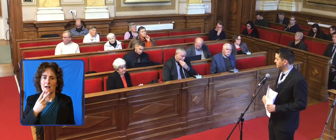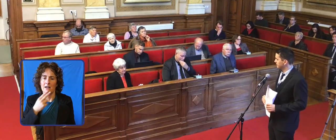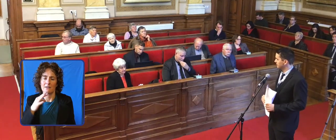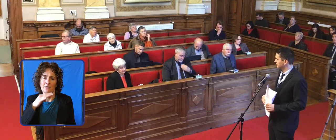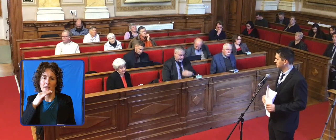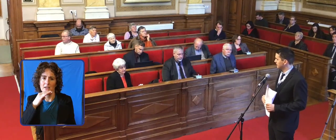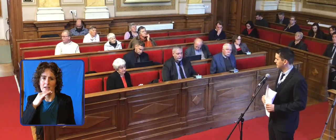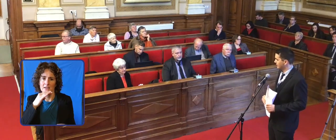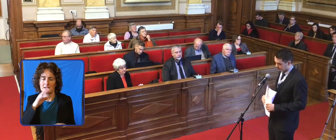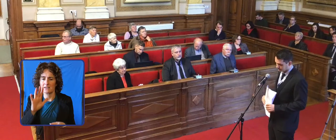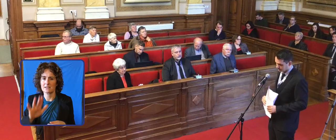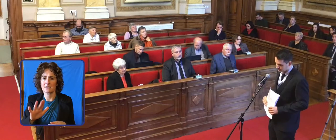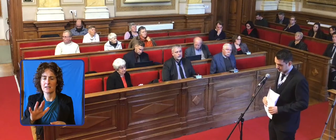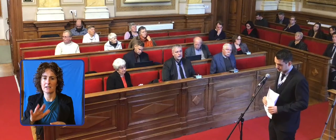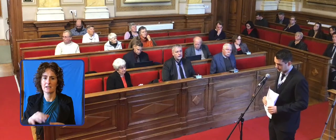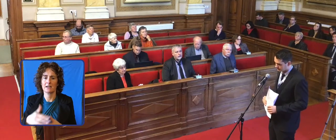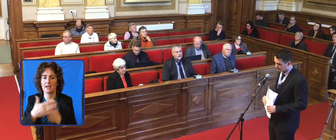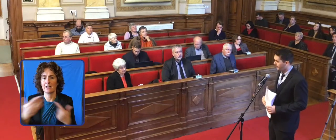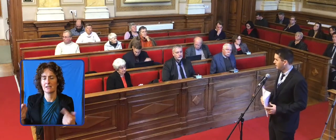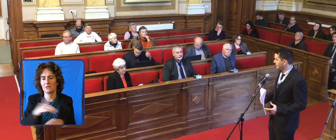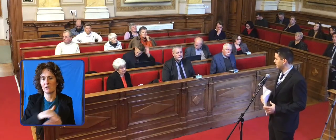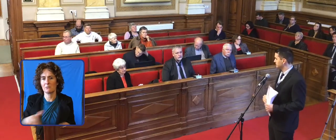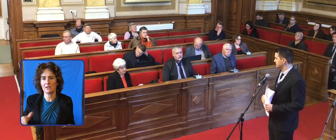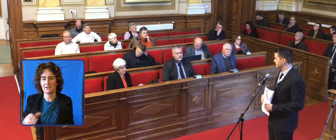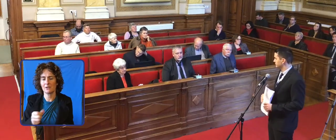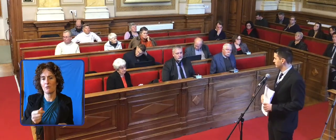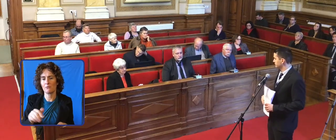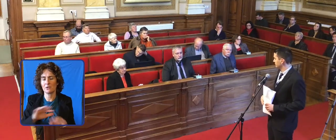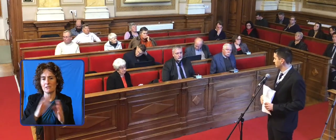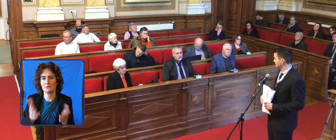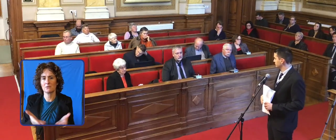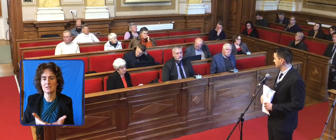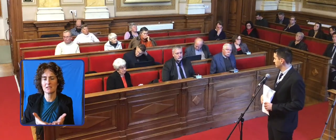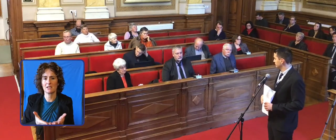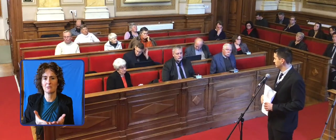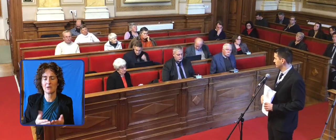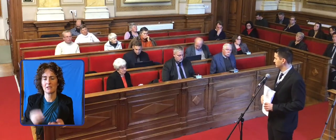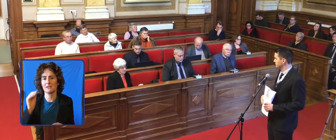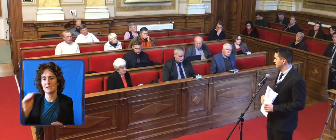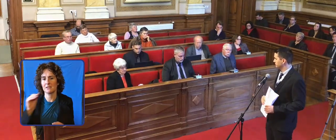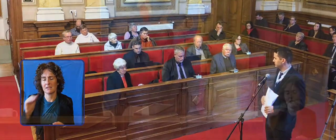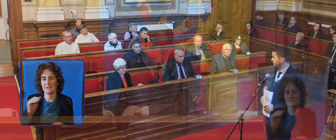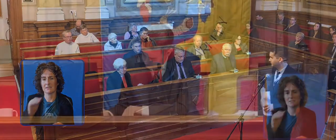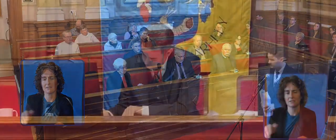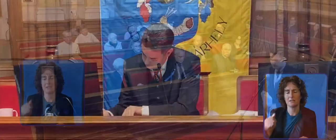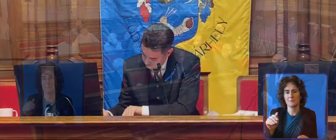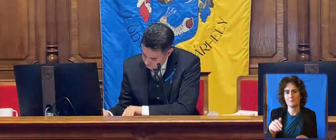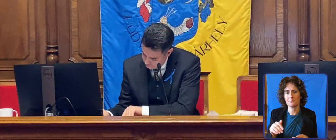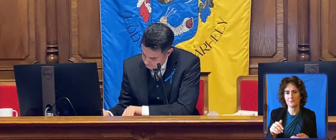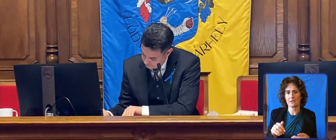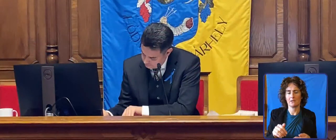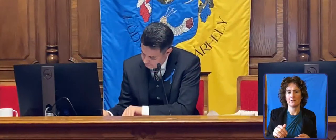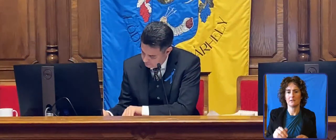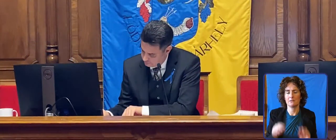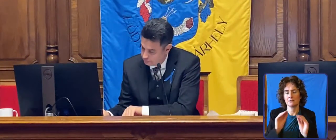szervező részére az idejévi támogatási összeget. Kérem a tisztelt közgyűlés, hogy az előterjesztéseket vitassa meg és hozzon a döntését. Köszönöm.